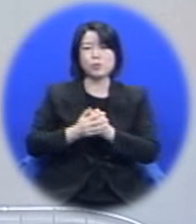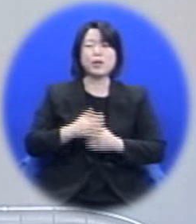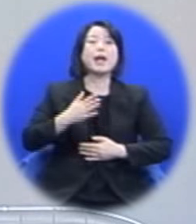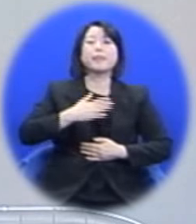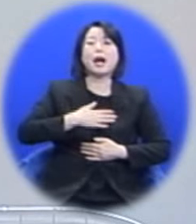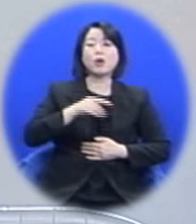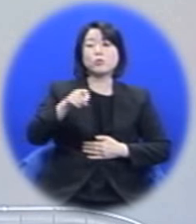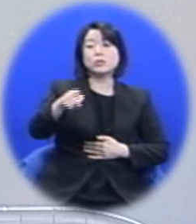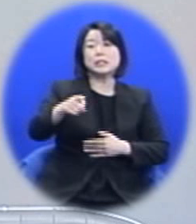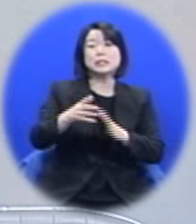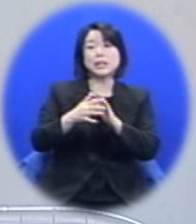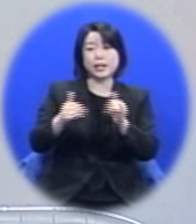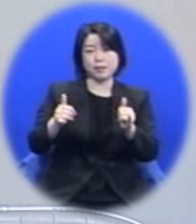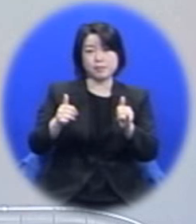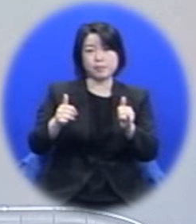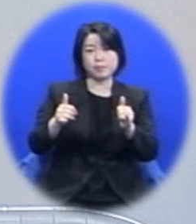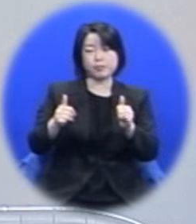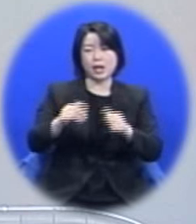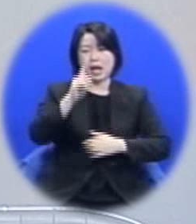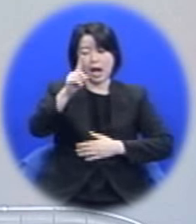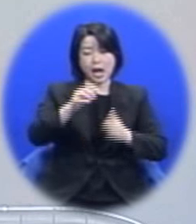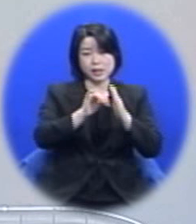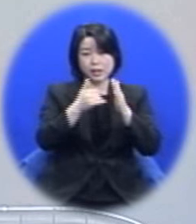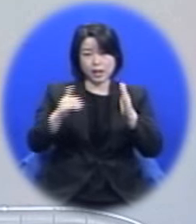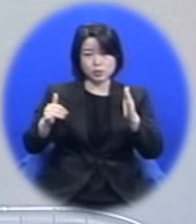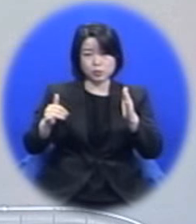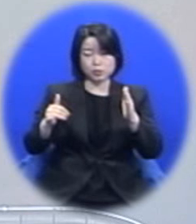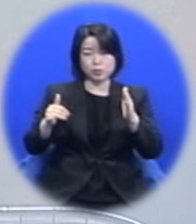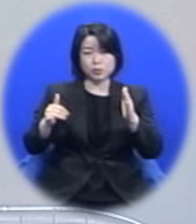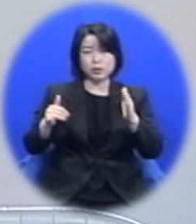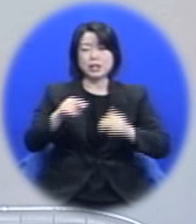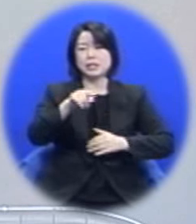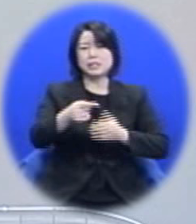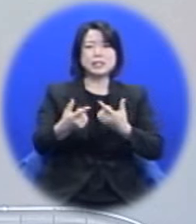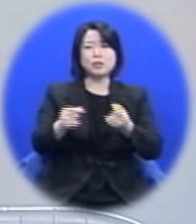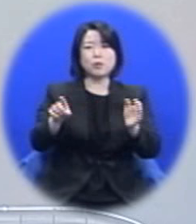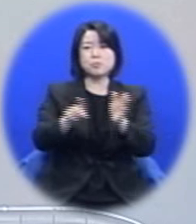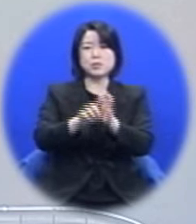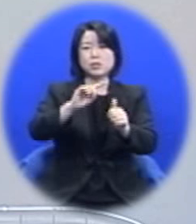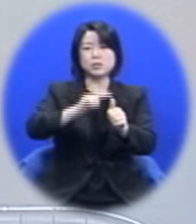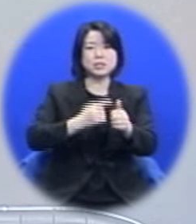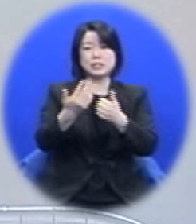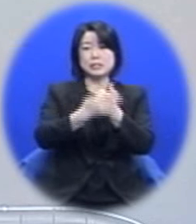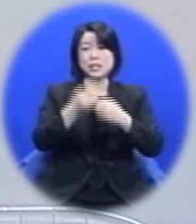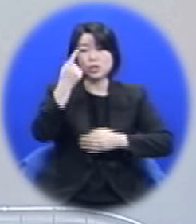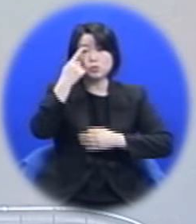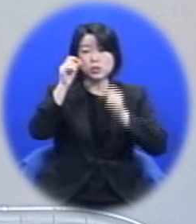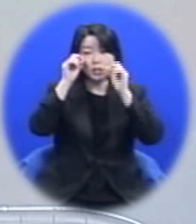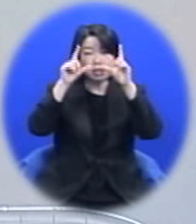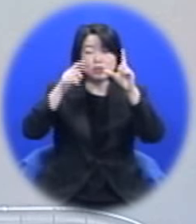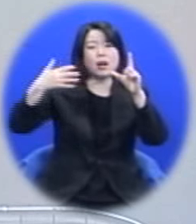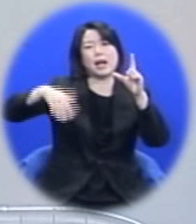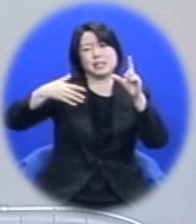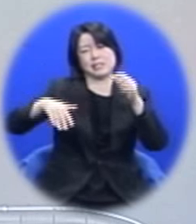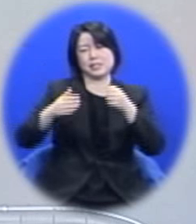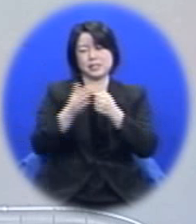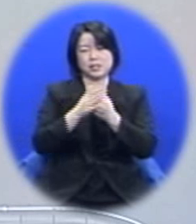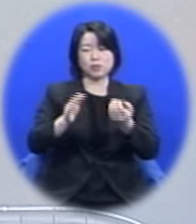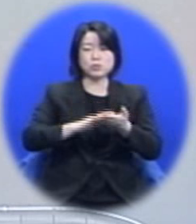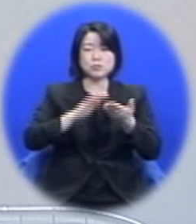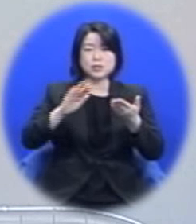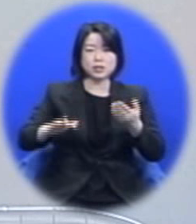나하고 그 사람하고 한 가족이다. 이렇게 믿어지는 은혜의 눈이 뜨이지 않은 거예요.